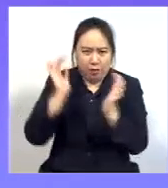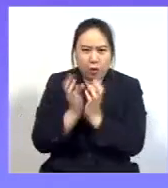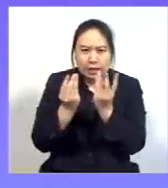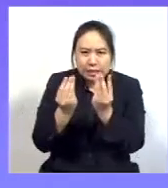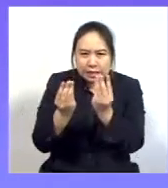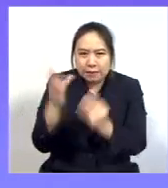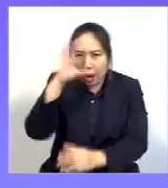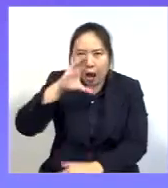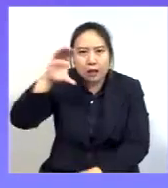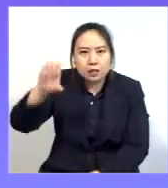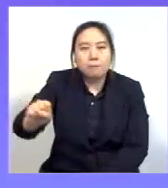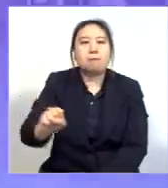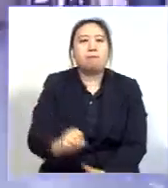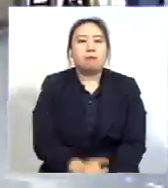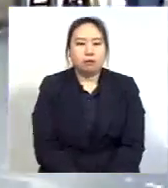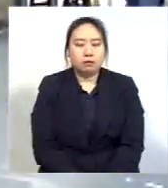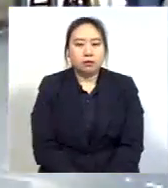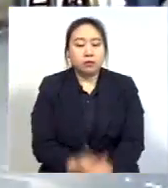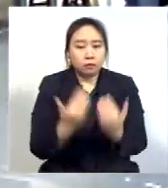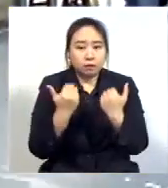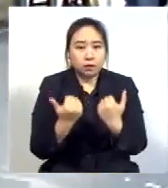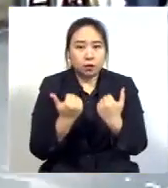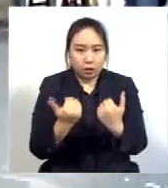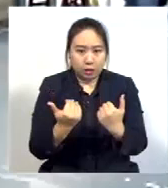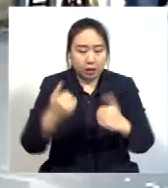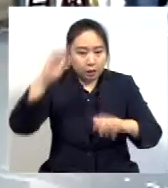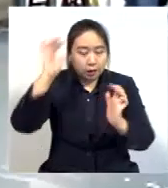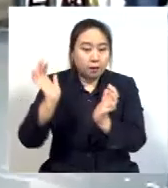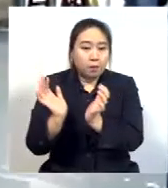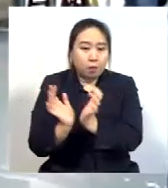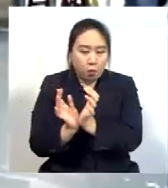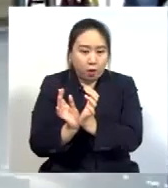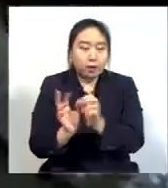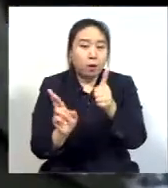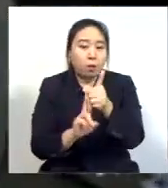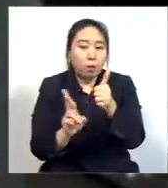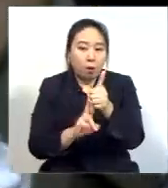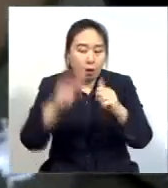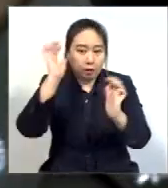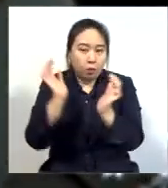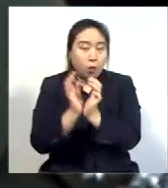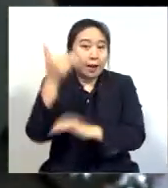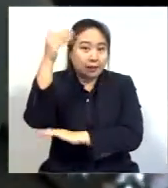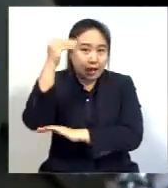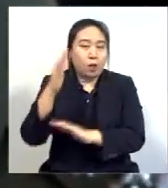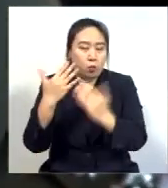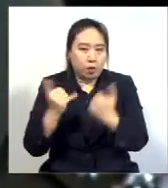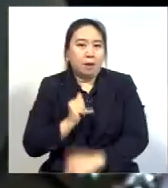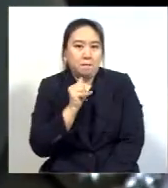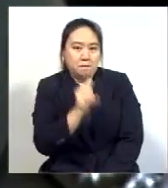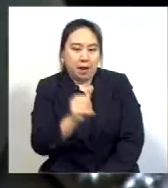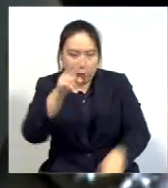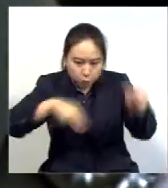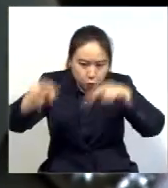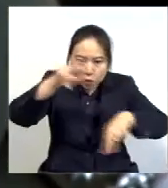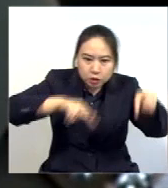เร่งไล่ล่าตัวคนร้ายรายนี้อยู่นะคะและตอนนี้นะคะทางพลตํารวจเอกวิรัชัยทรงเมตตารองผู้บัญชาการตำรวจแห่งชาติก็ลงพื้นที่ไปตรว